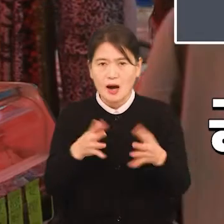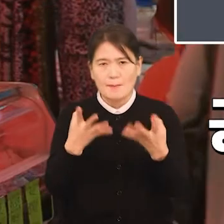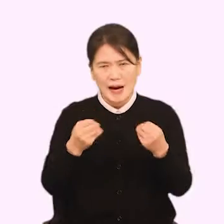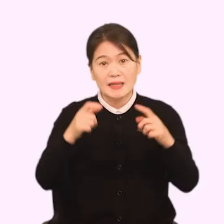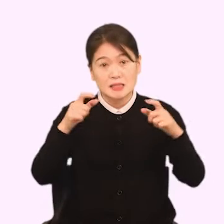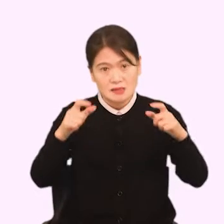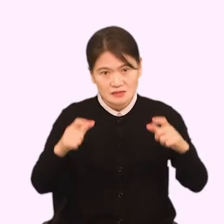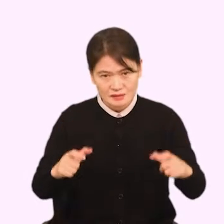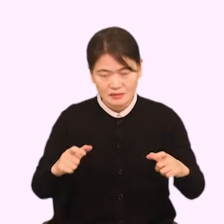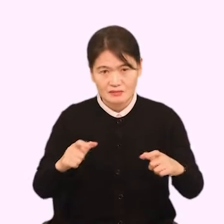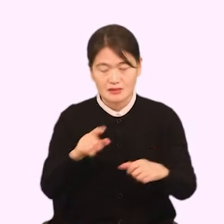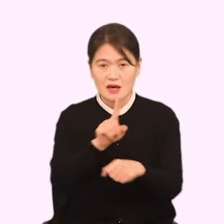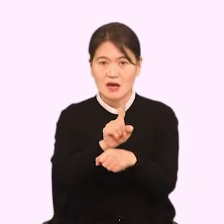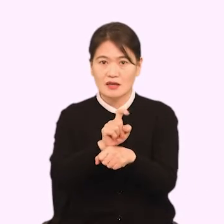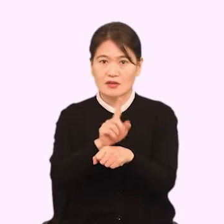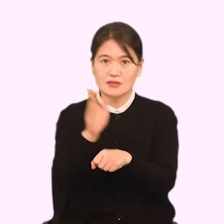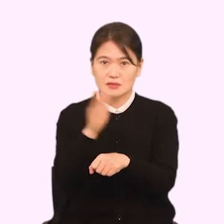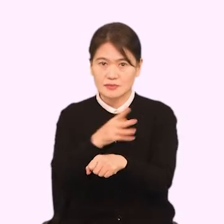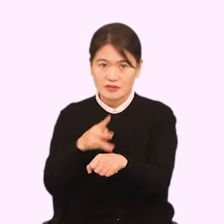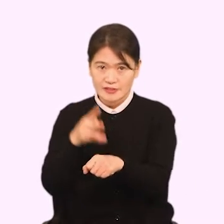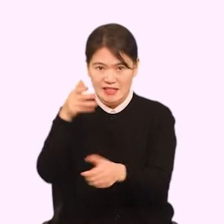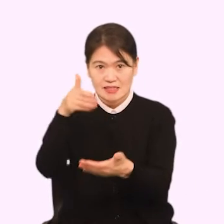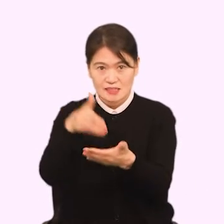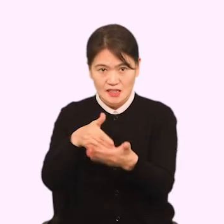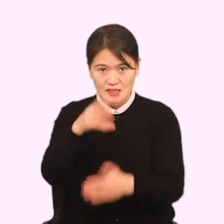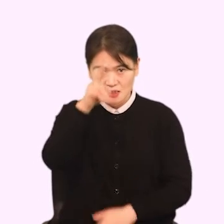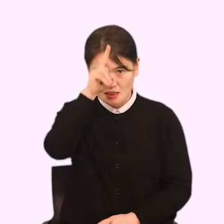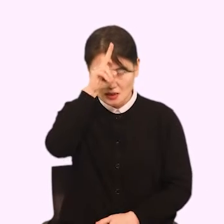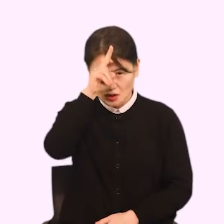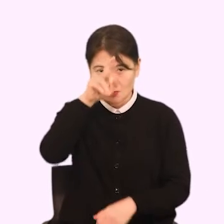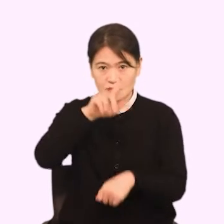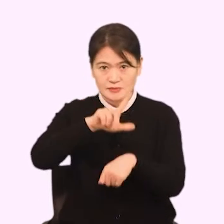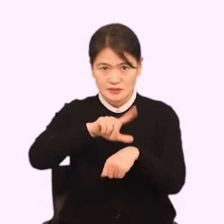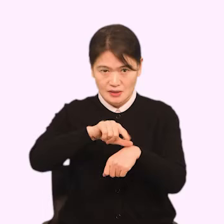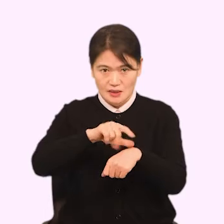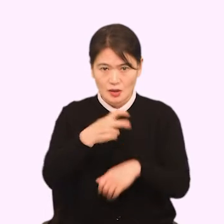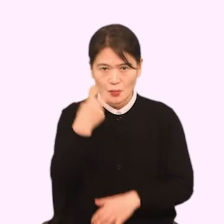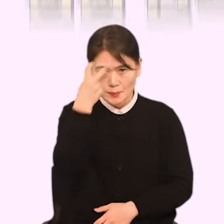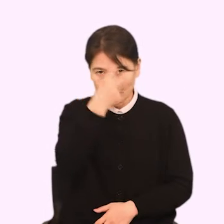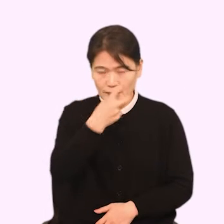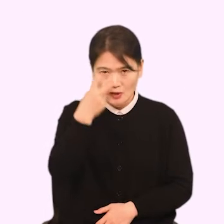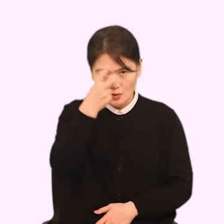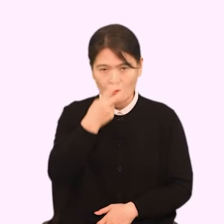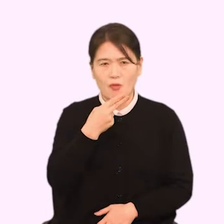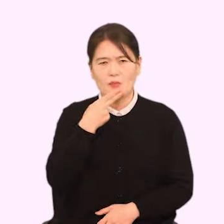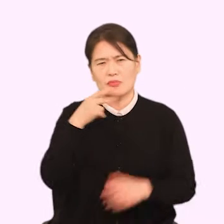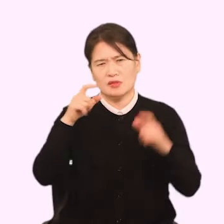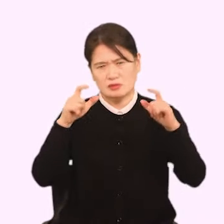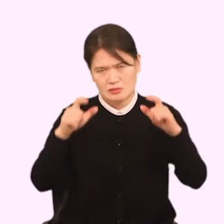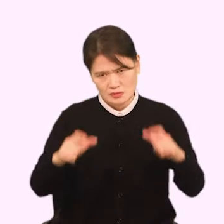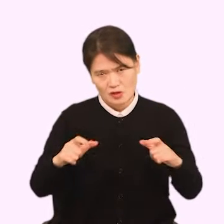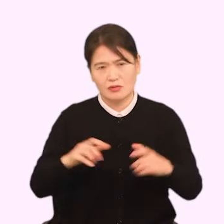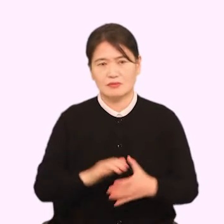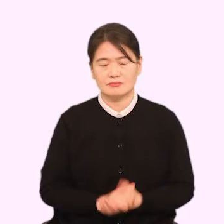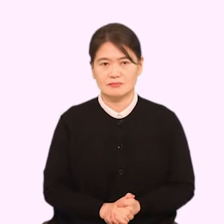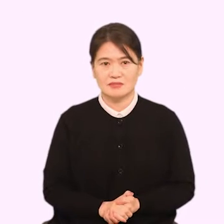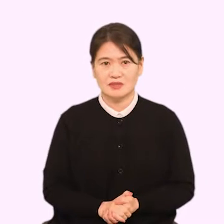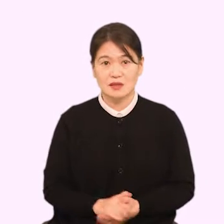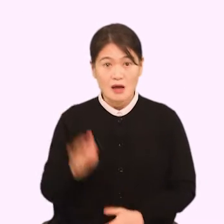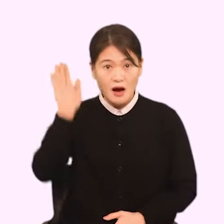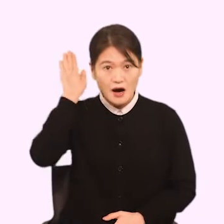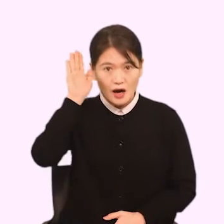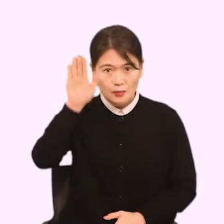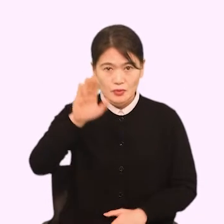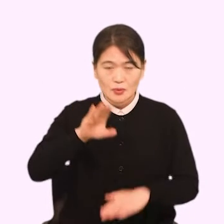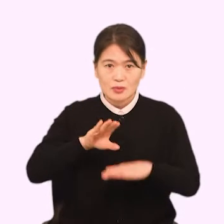인해 차량 유동이 많은 지역으로 그동안 11시부터 15시까지 점심 단속 유예가 적용되는